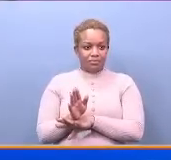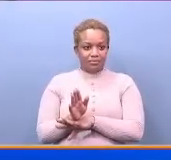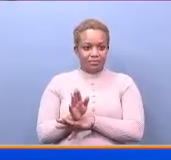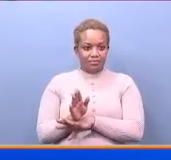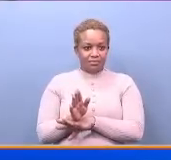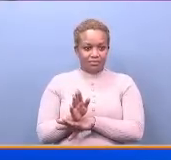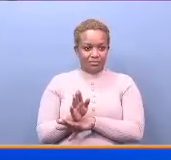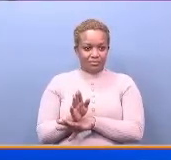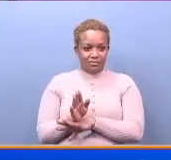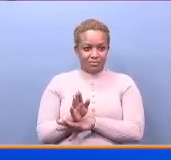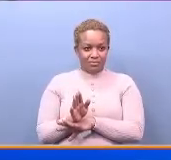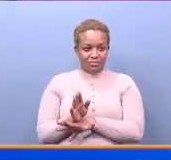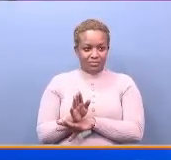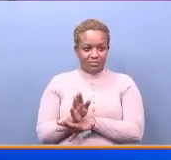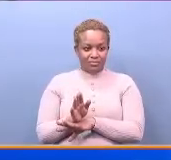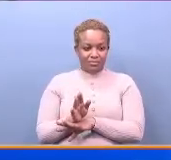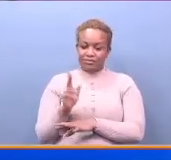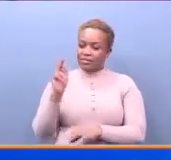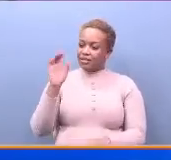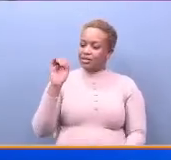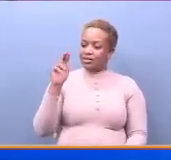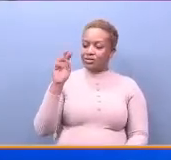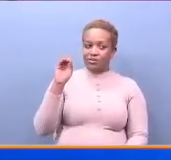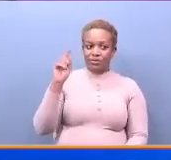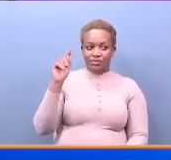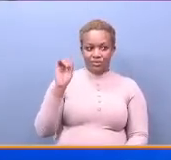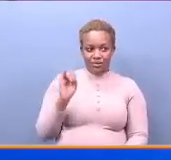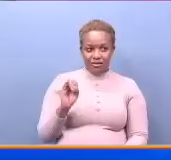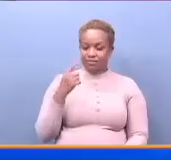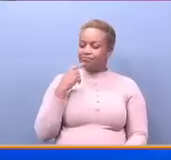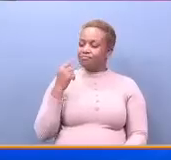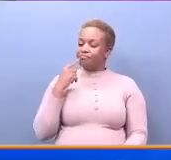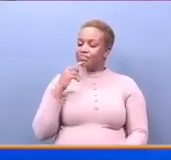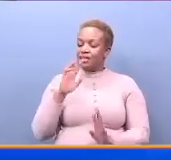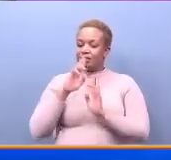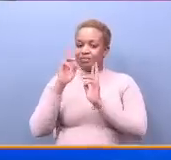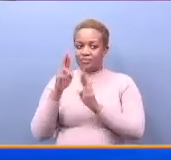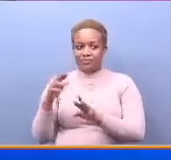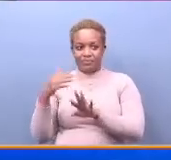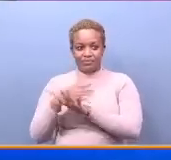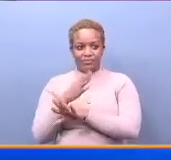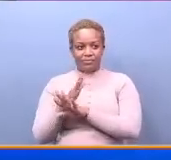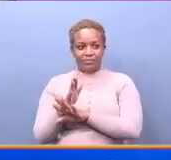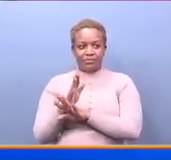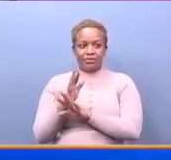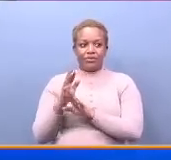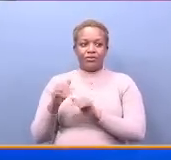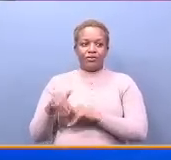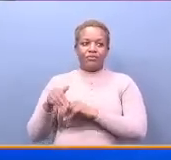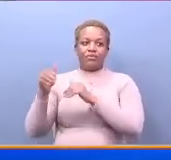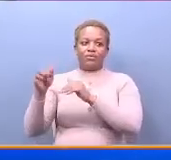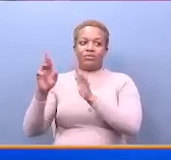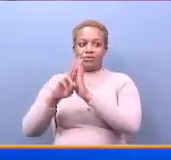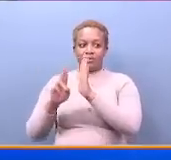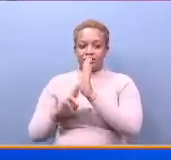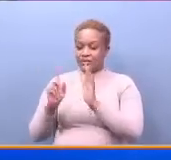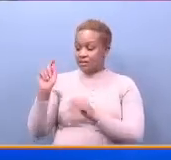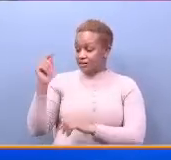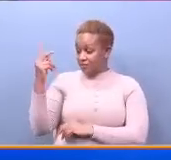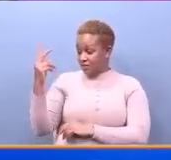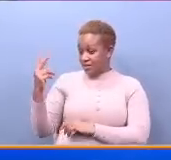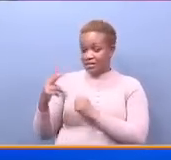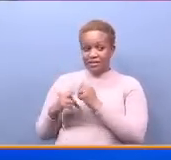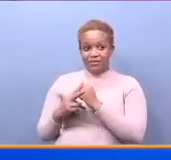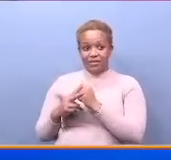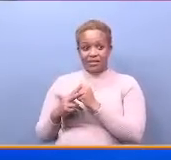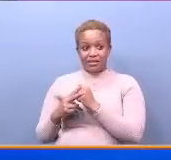no, kwa lugha yake. Kinoti amesema. Lakini tumesema kwa sheria za TV 47 mheshimiwa, okay, tutaziheshimu. Wewe ndio umemtaja